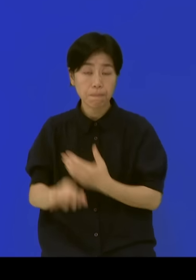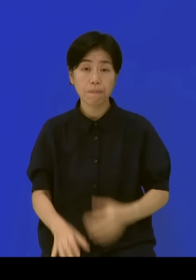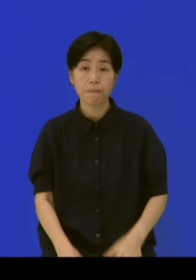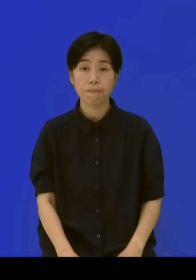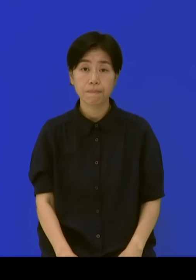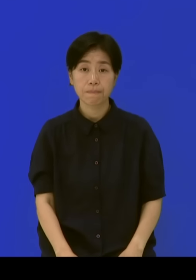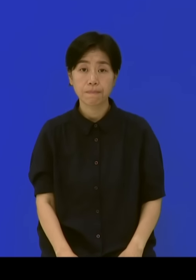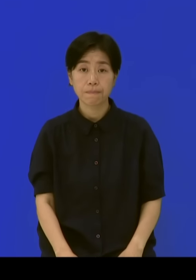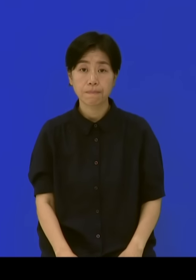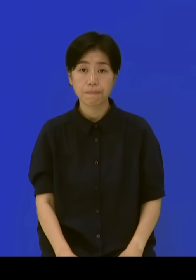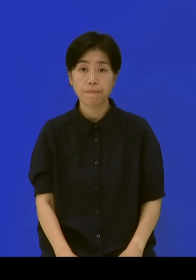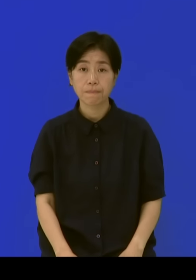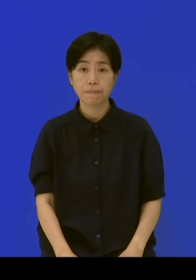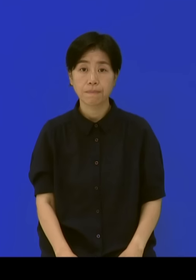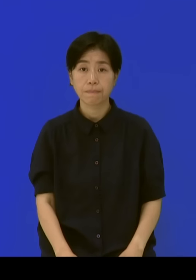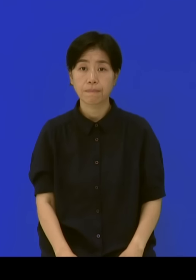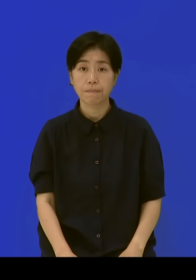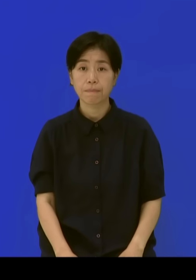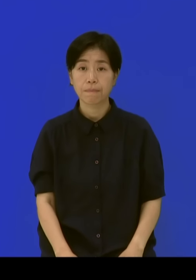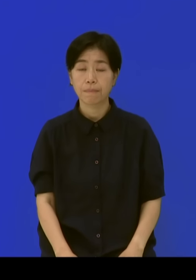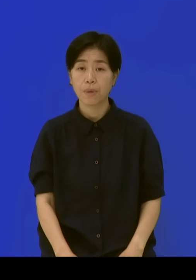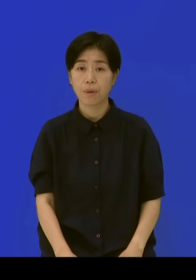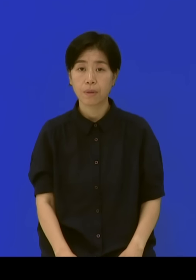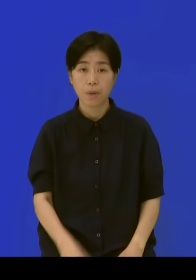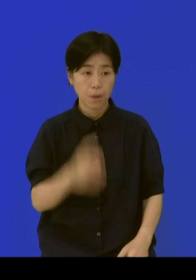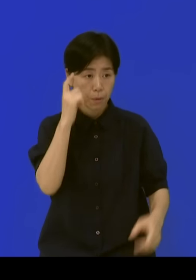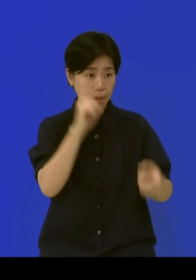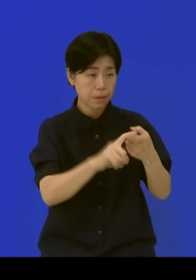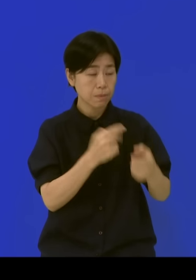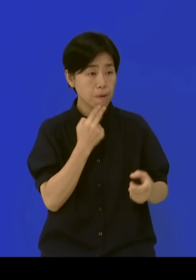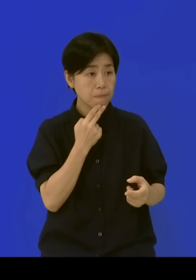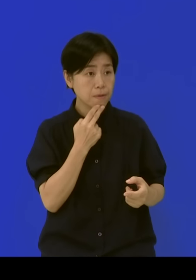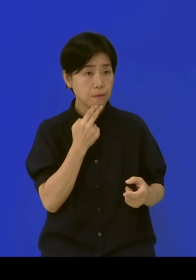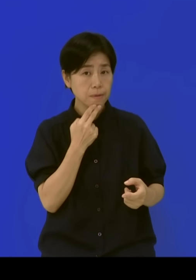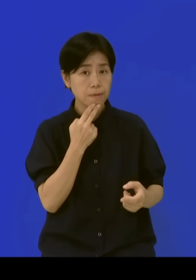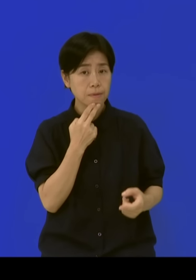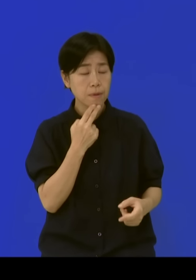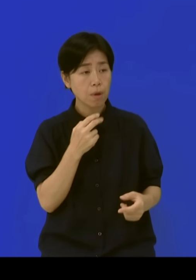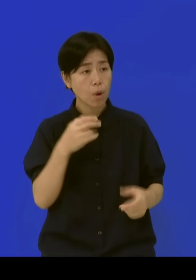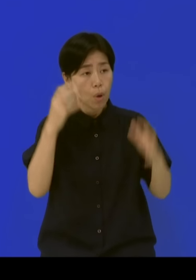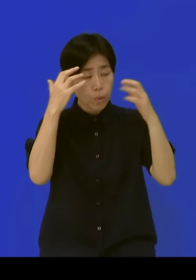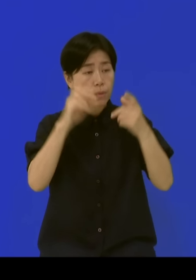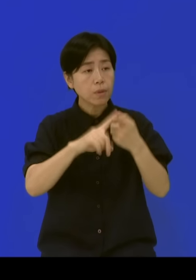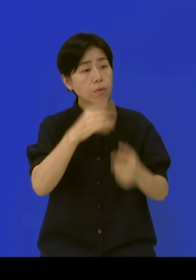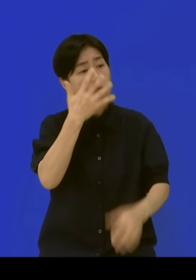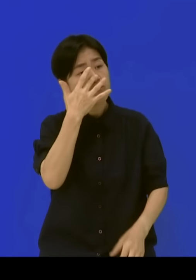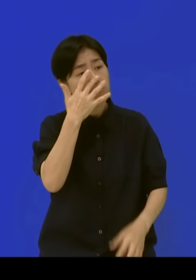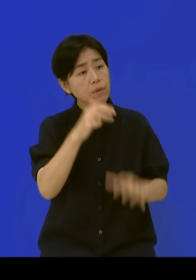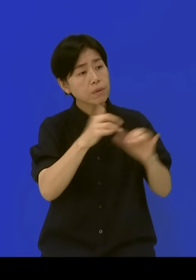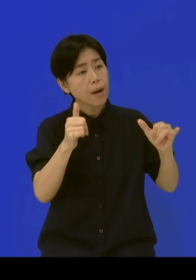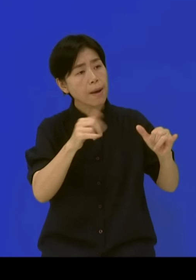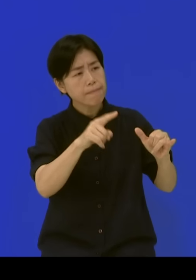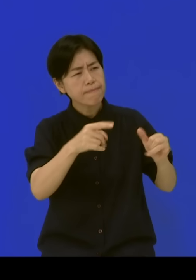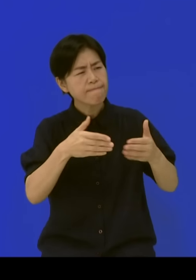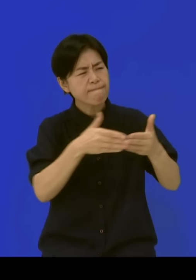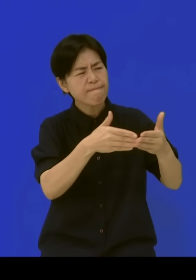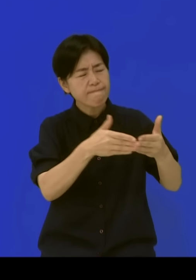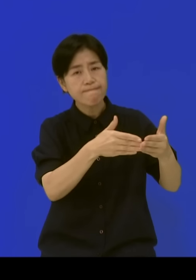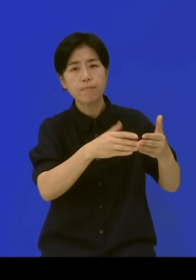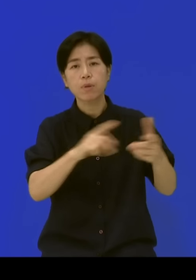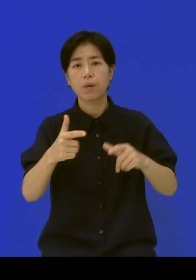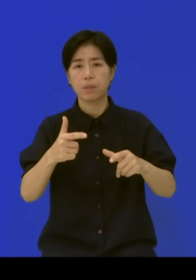아마 이 얘기를 저 상부로 전달해서 이 구조를 바꾸어내고 구조적 고통의 문제를 해결할 수도